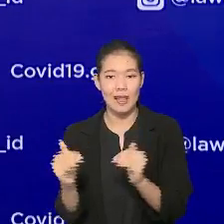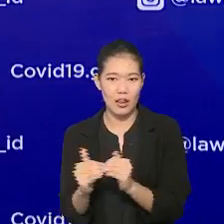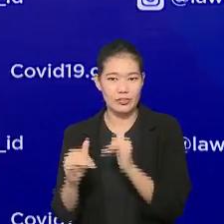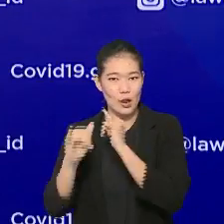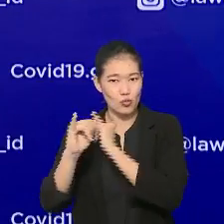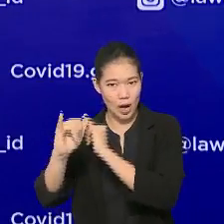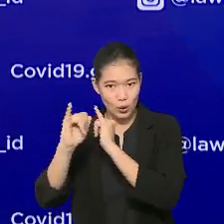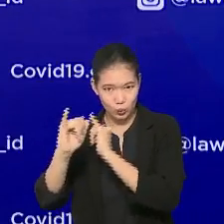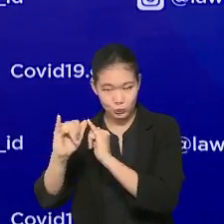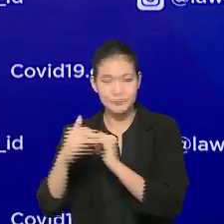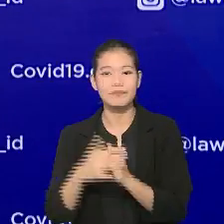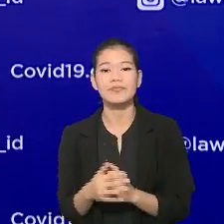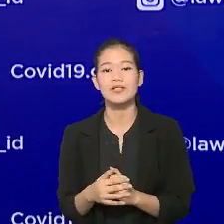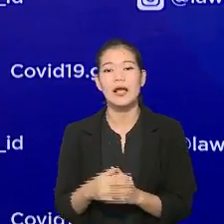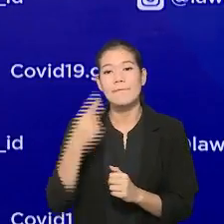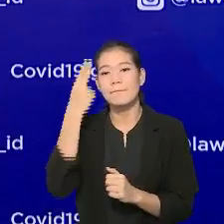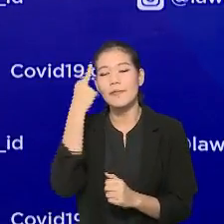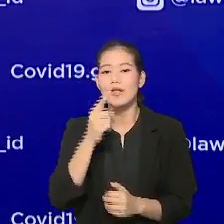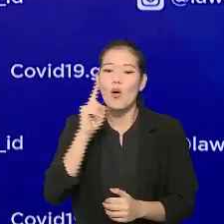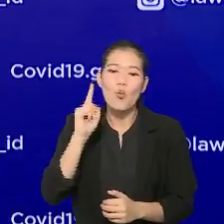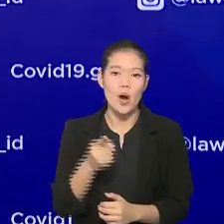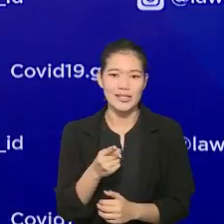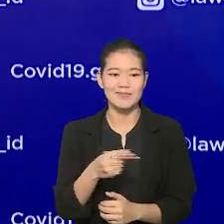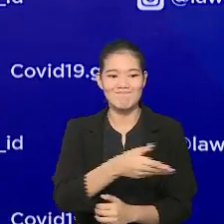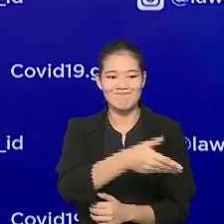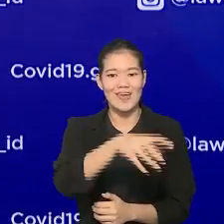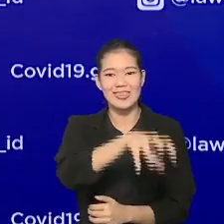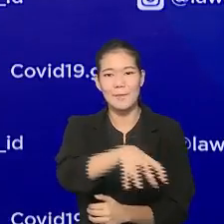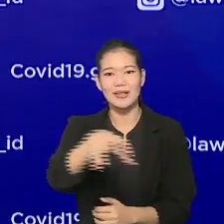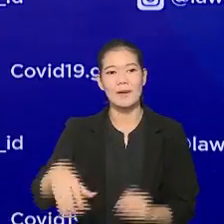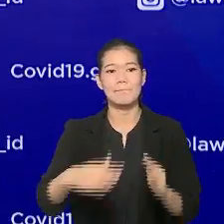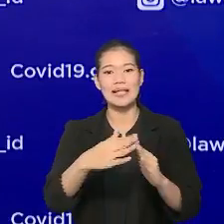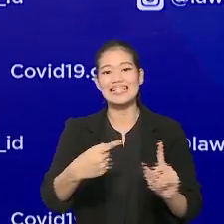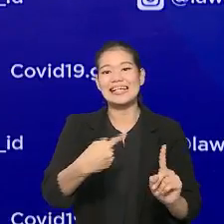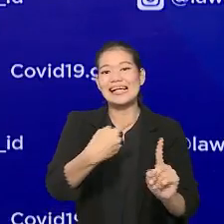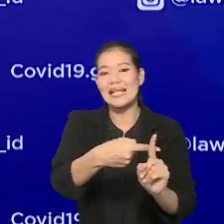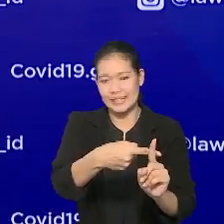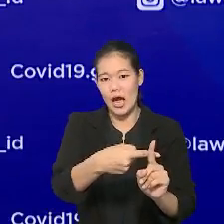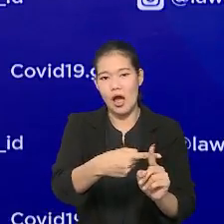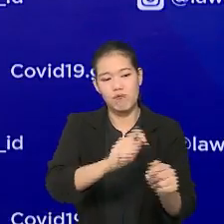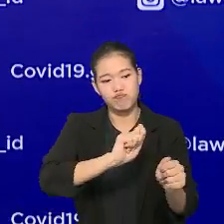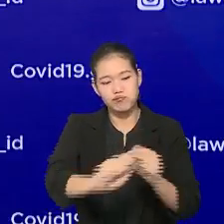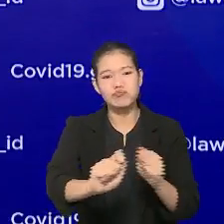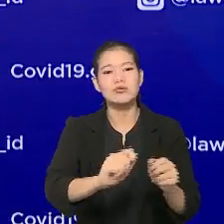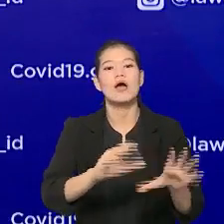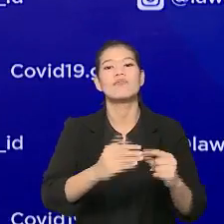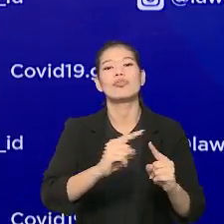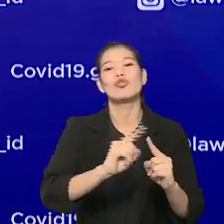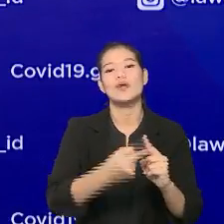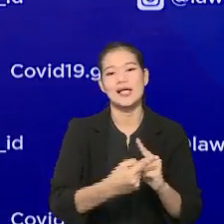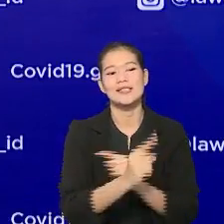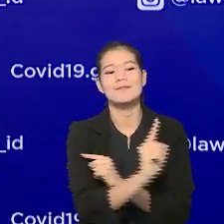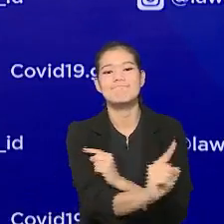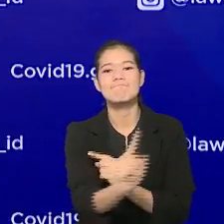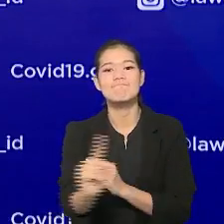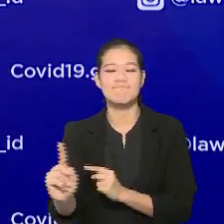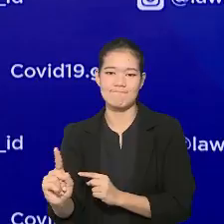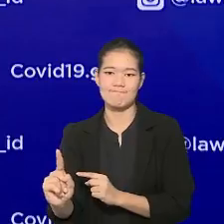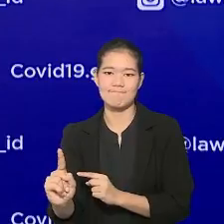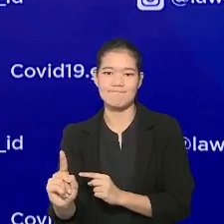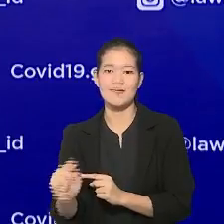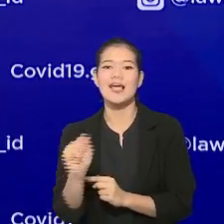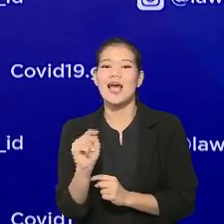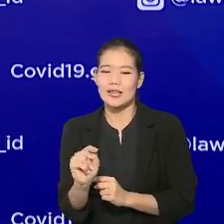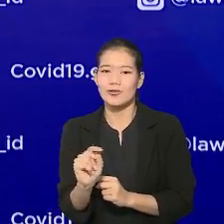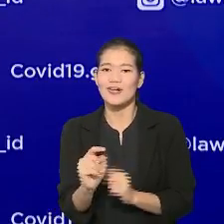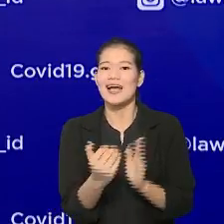2021, pemerintah mewajibkan pihak gereja untuk segera membentuk Satgas COVID-19 di gereja sebagai